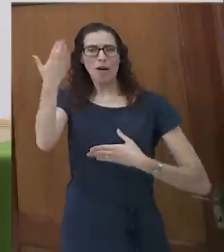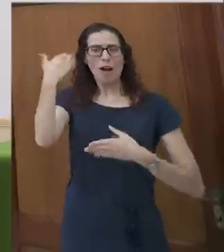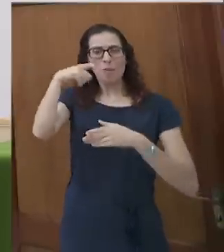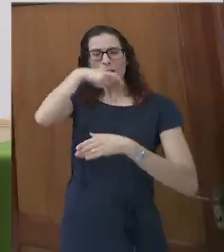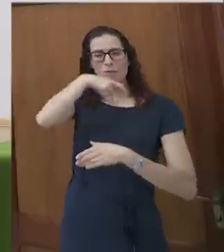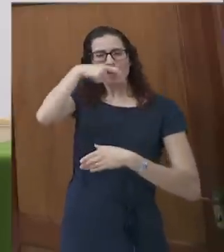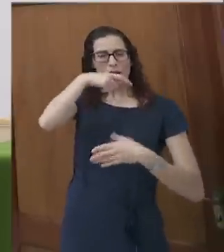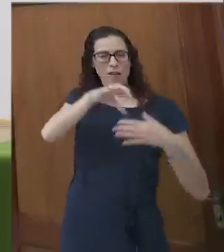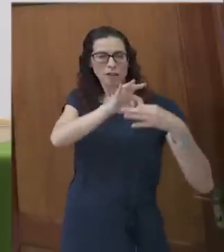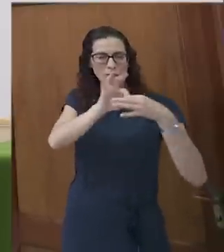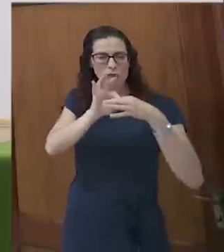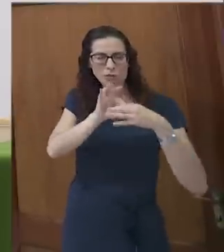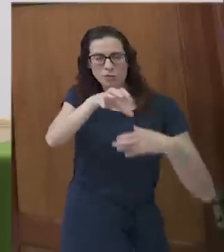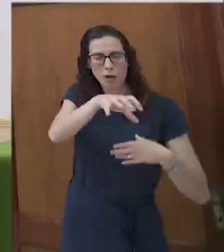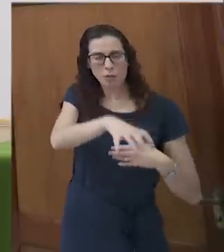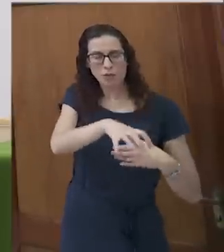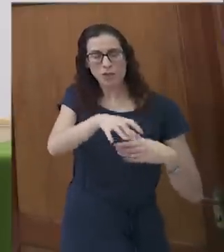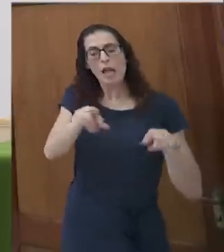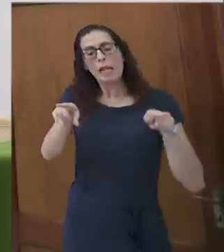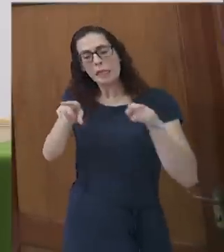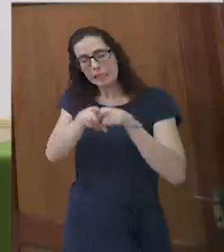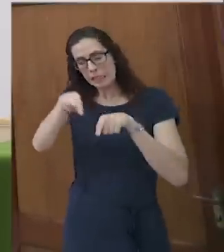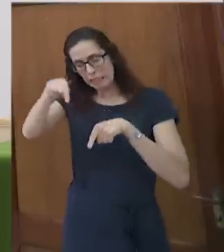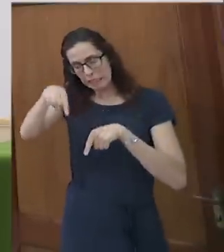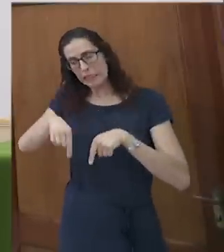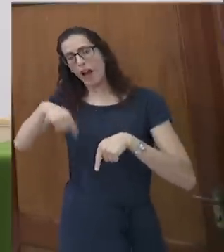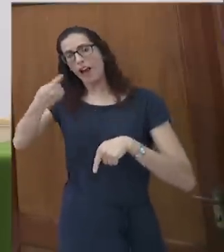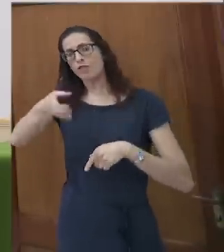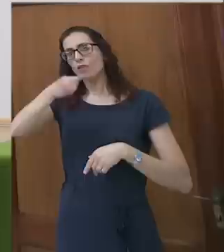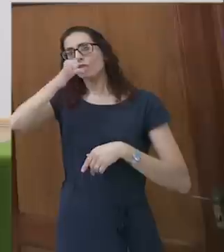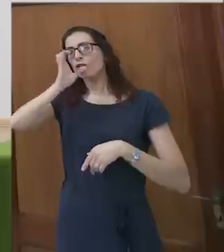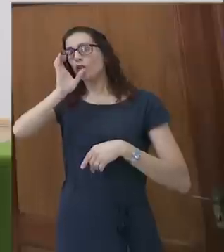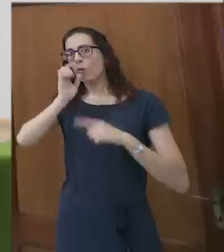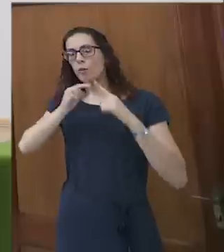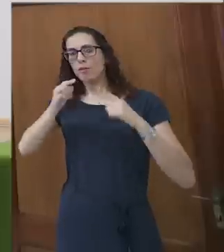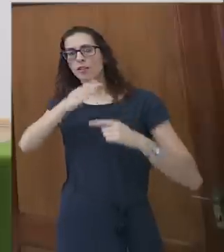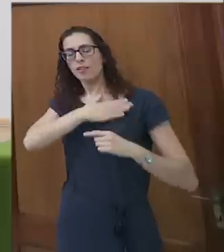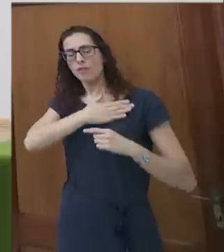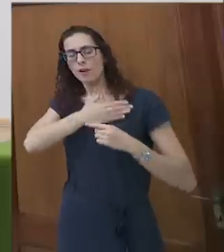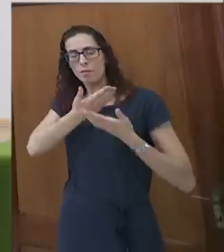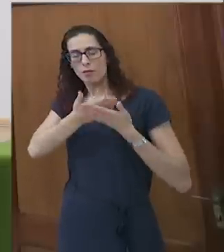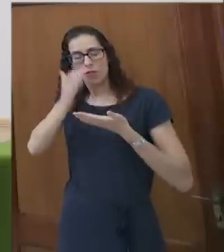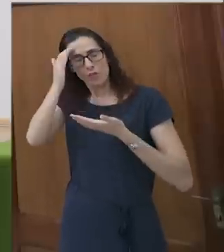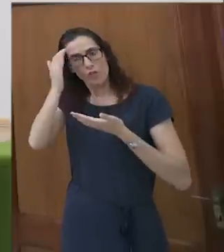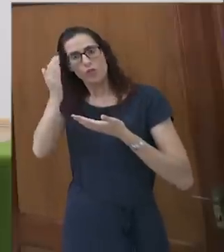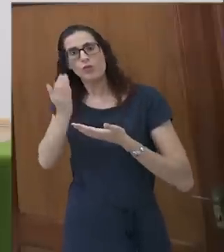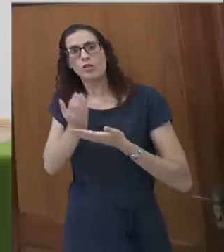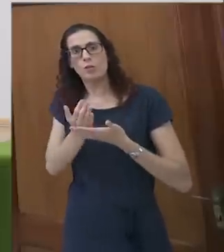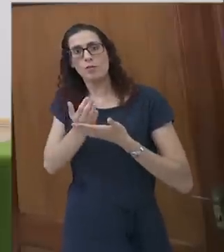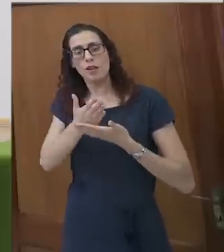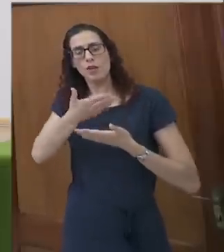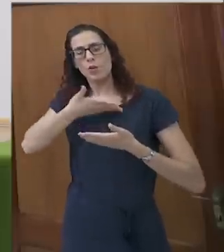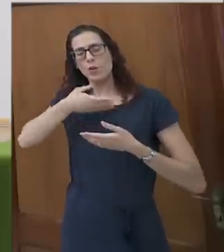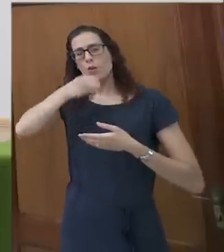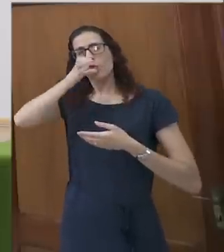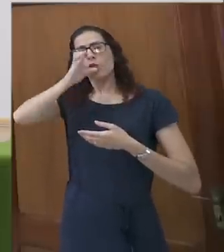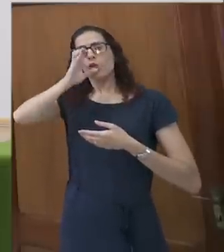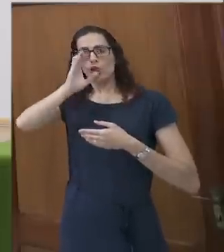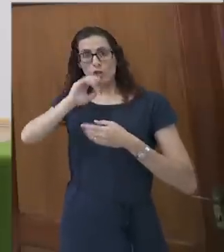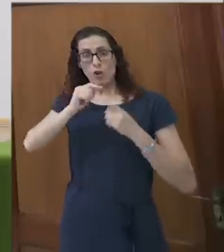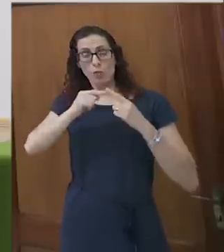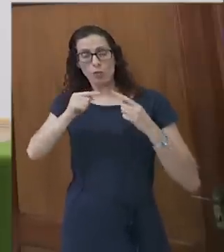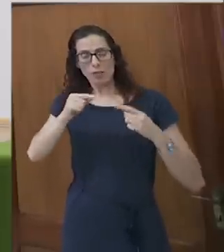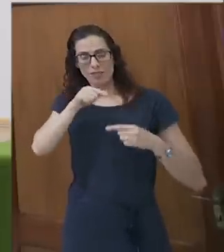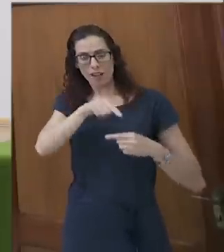magħha. Hekk intom terdaw u tixbgħu minn sider il-faraġġ tagħha. Terdaw u titgħaxqu